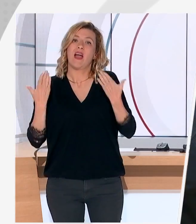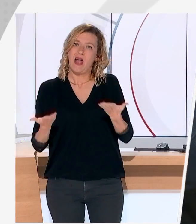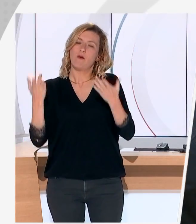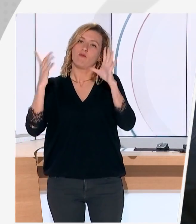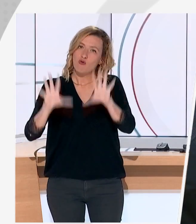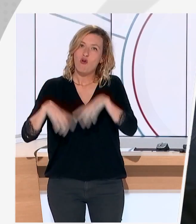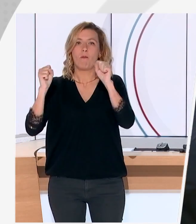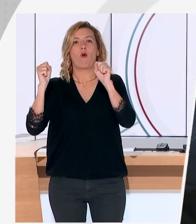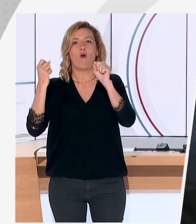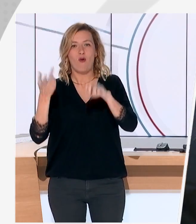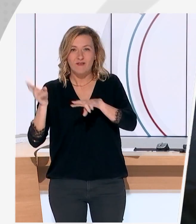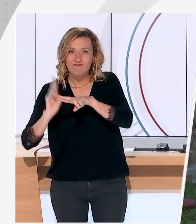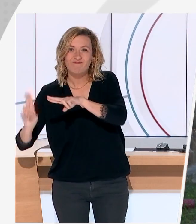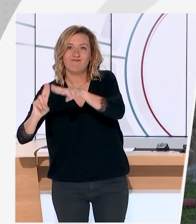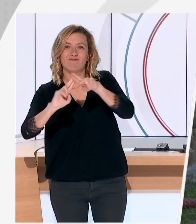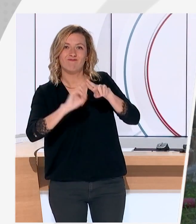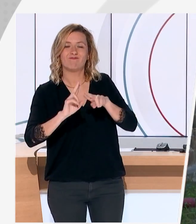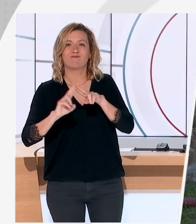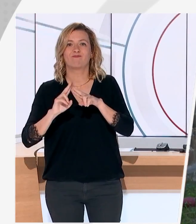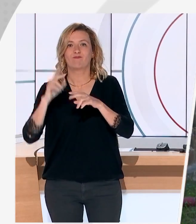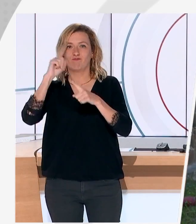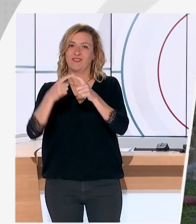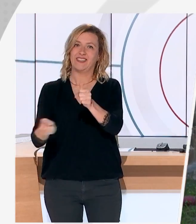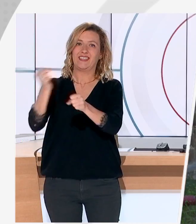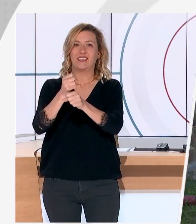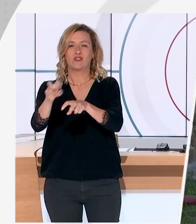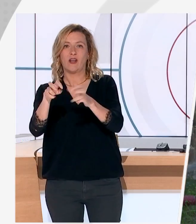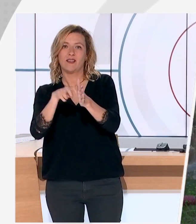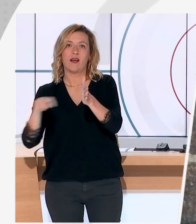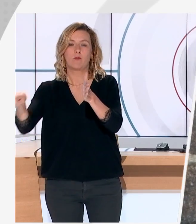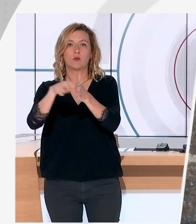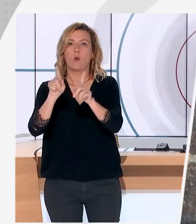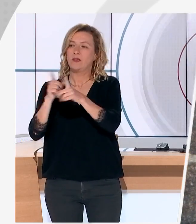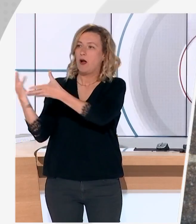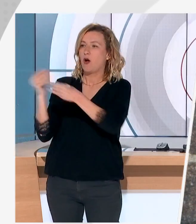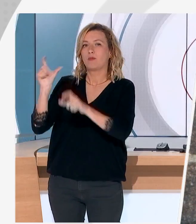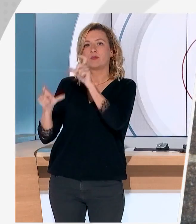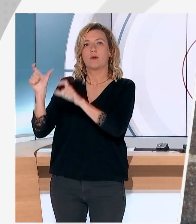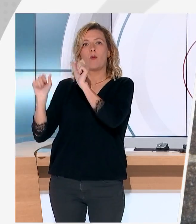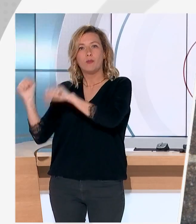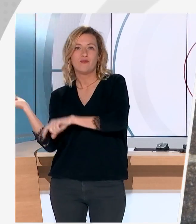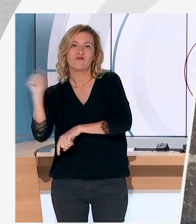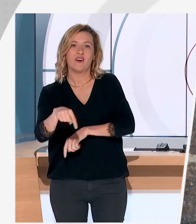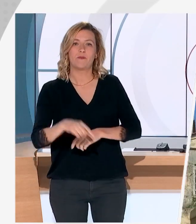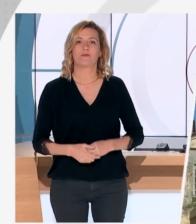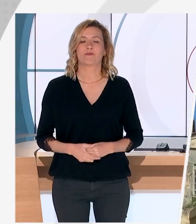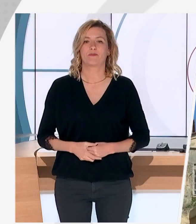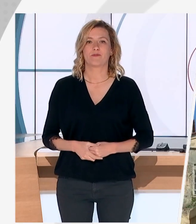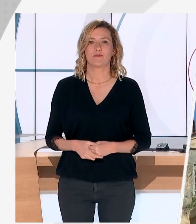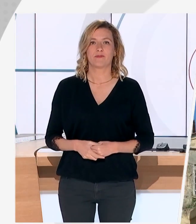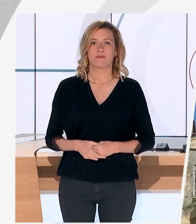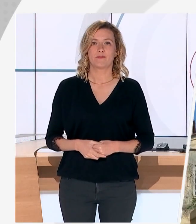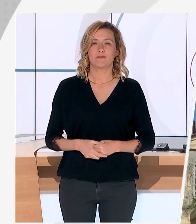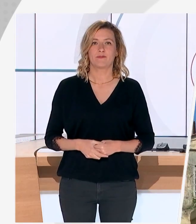du cloître. Un lieu qui au XXIe siècle devrait reprendre vie avec une autre fonction au service